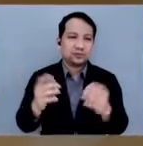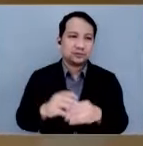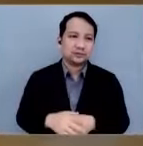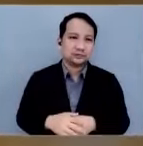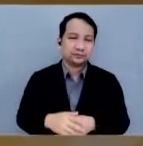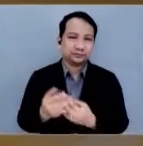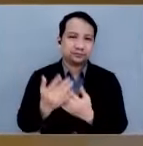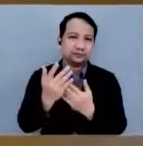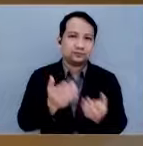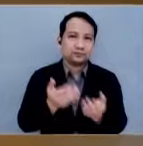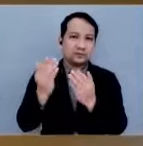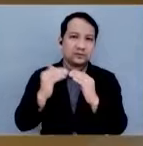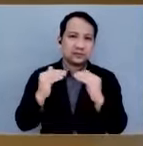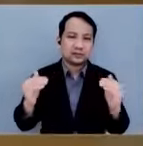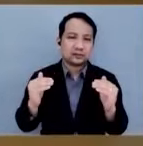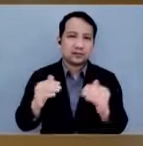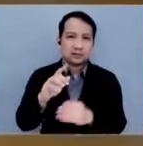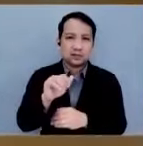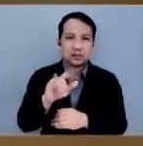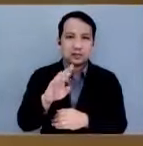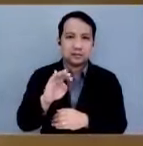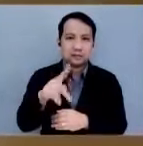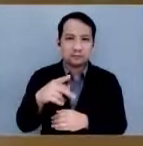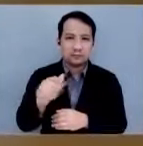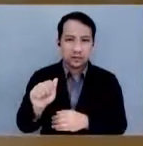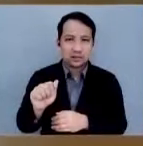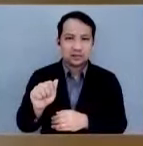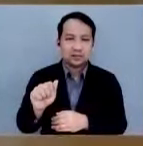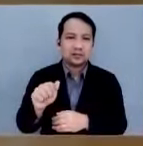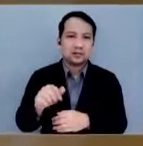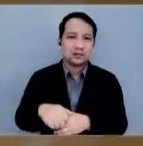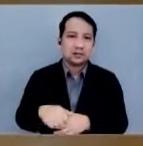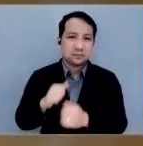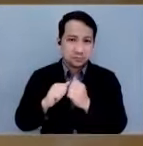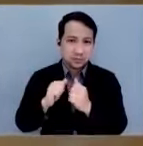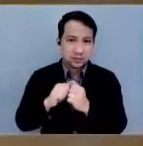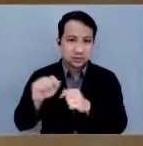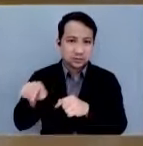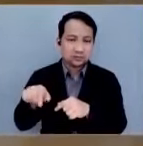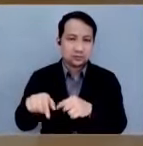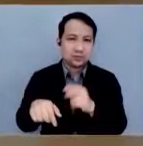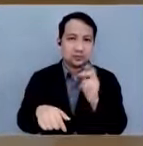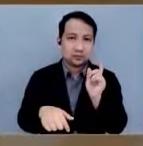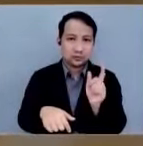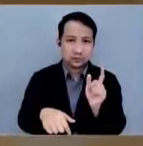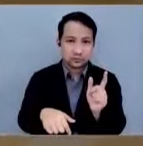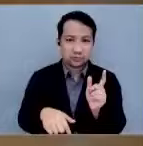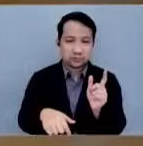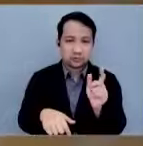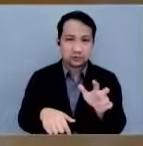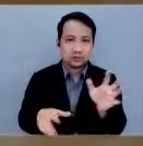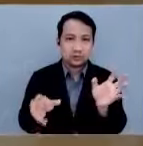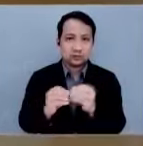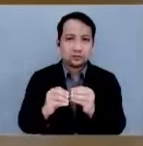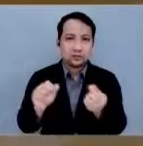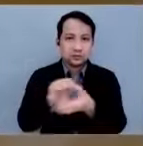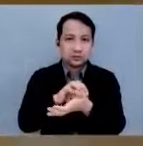iniakyat sa Task Force Alpha ang sunog. Ibig sabihin nito, 23 fire truck ang kinailangang rumesponde sa